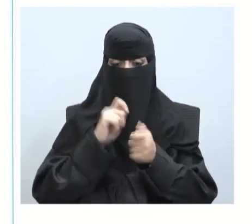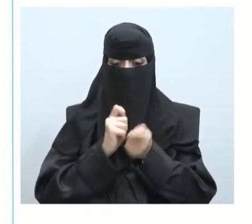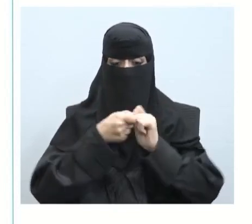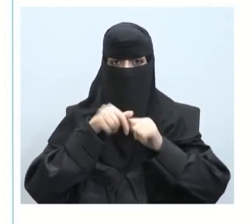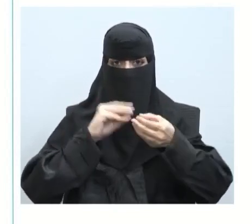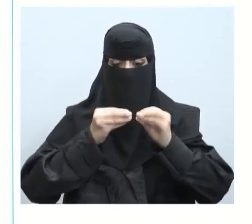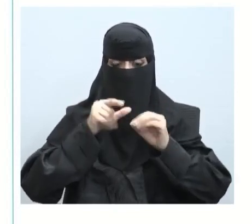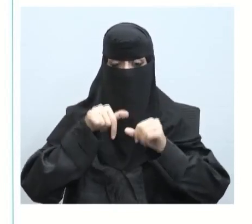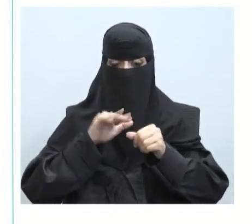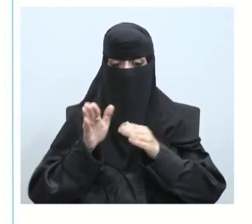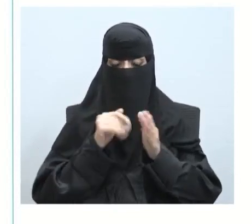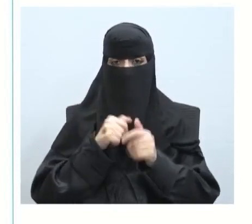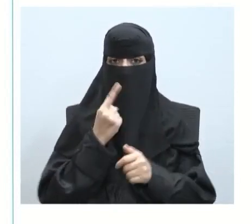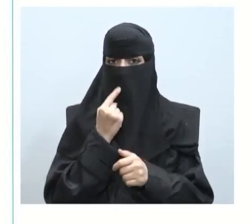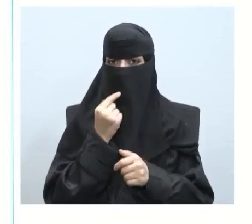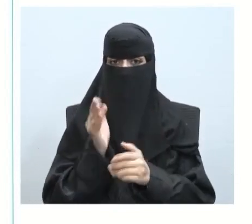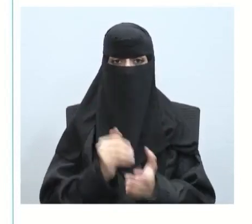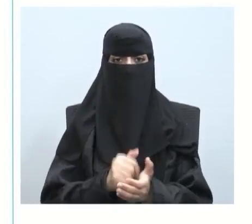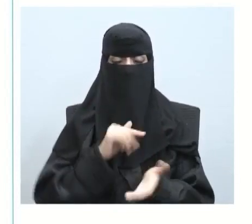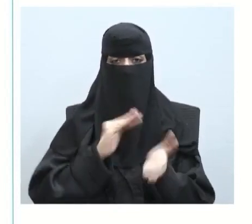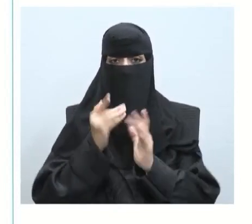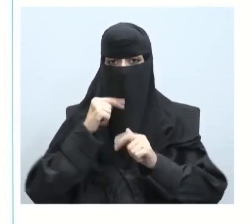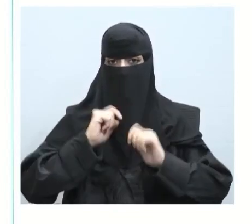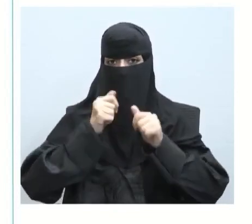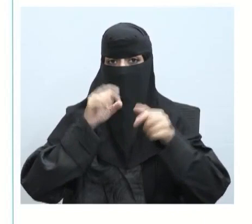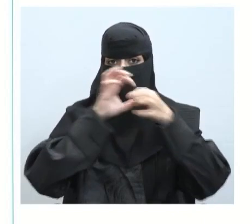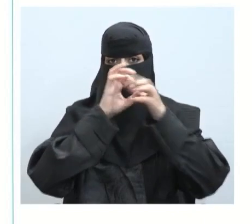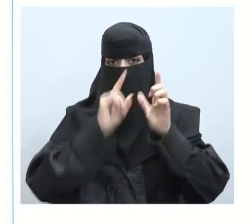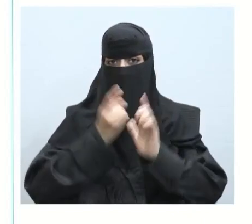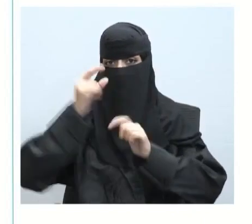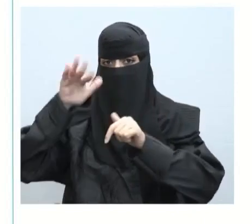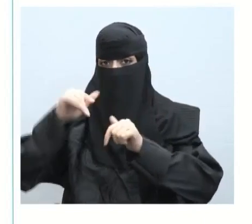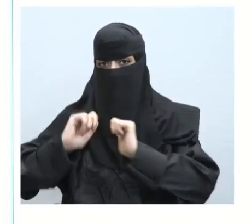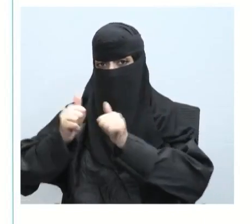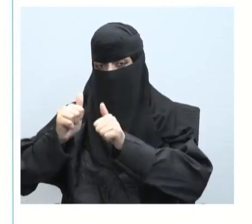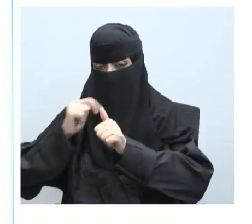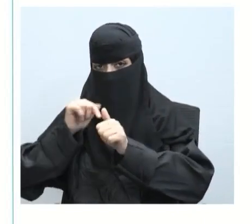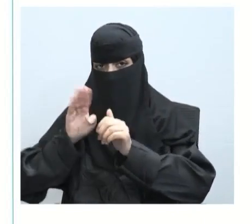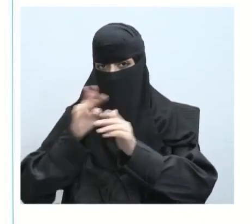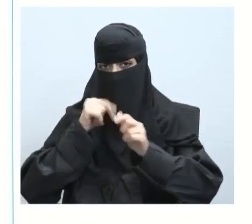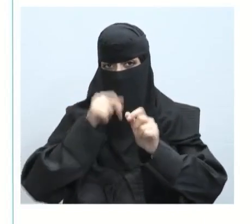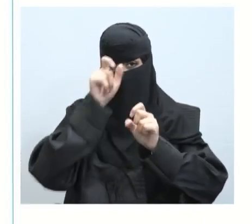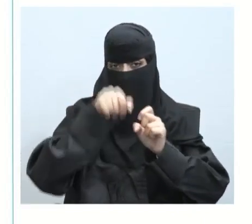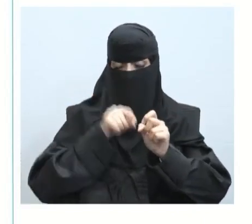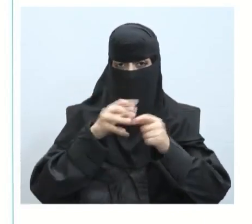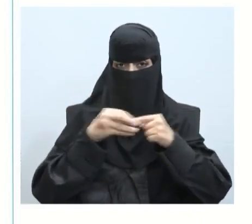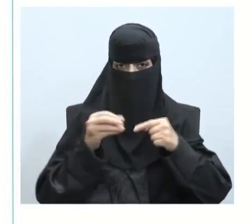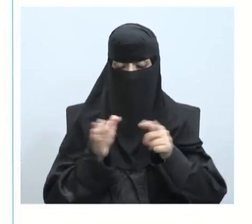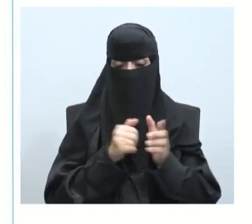اللون إلى اللون الأحمر. بعد ذلك قمنا بتوصيل الطرف الأول من المقاومة بالعمود